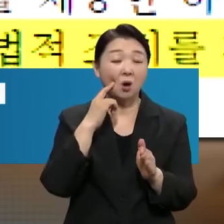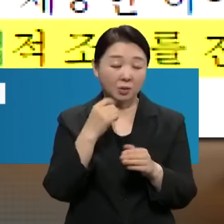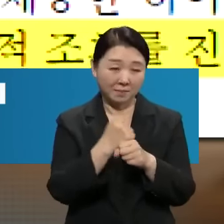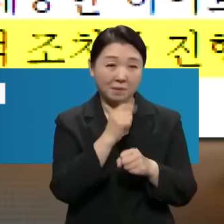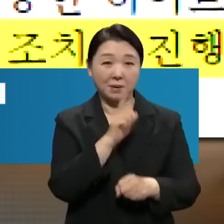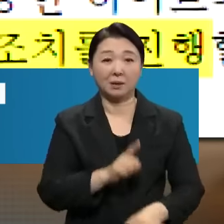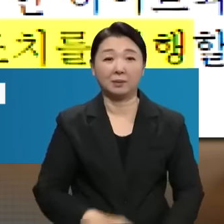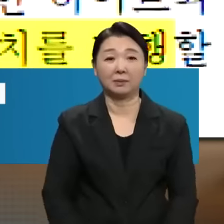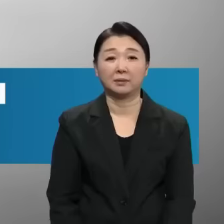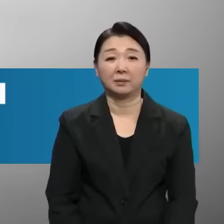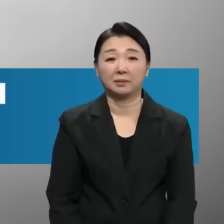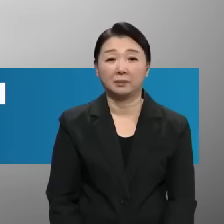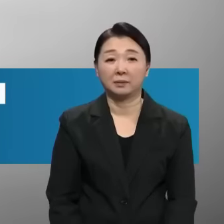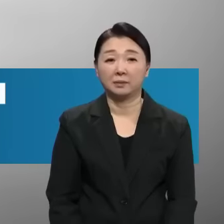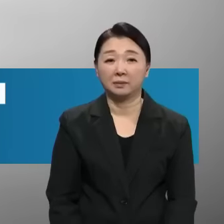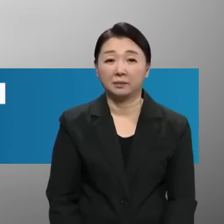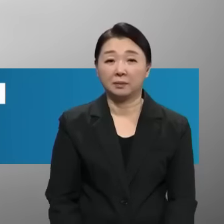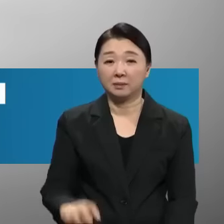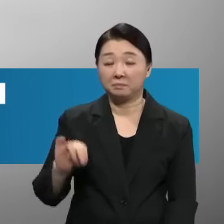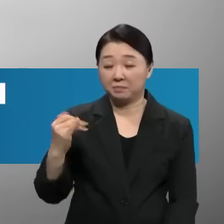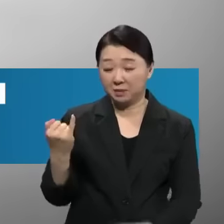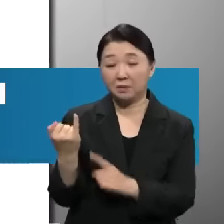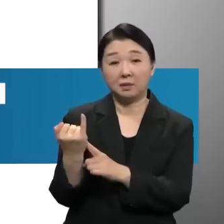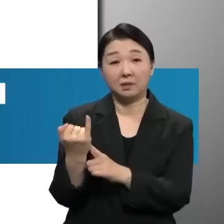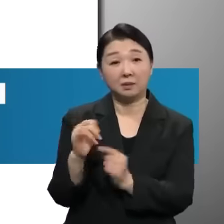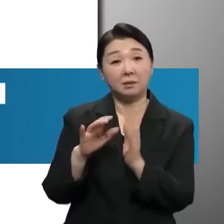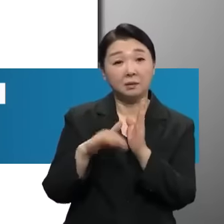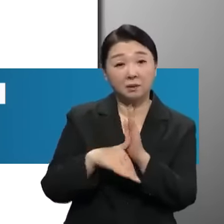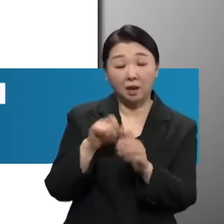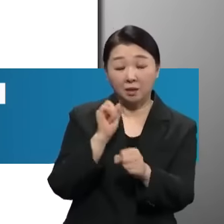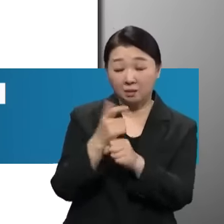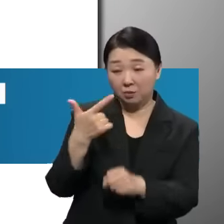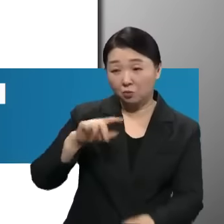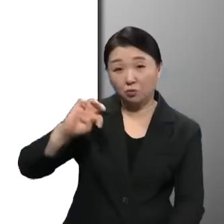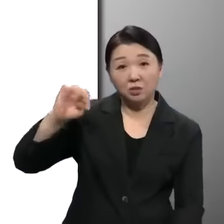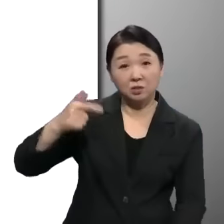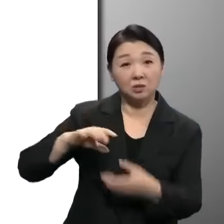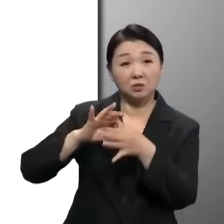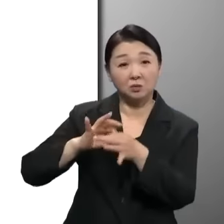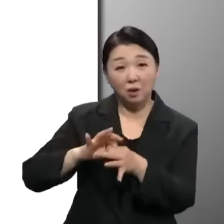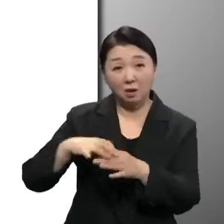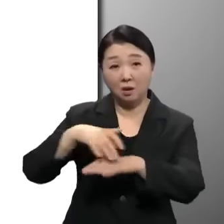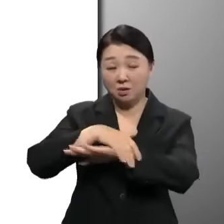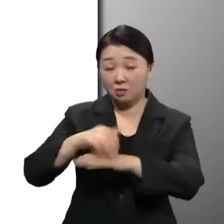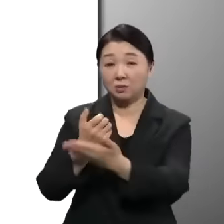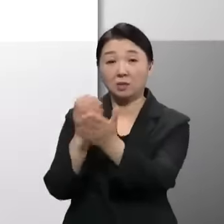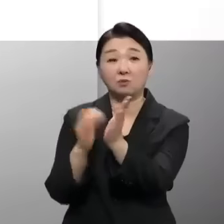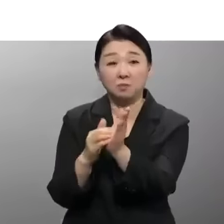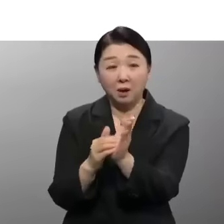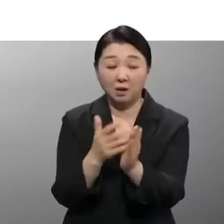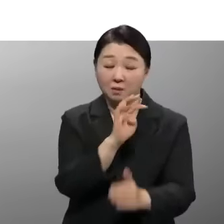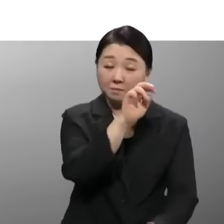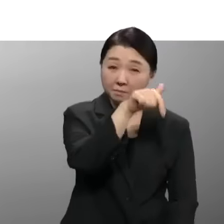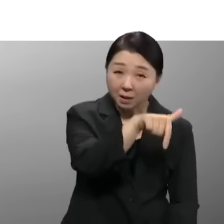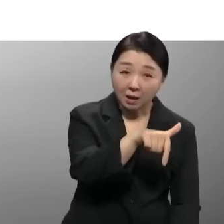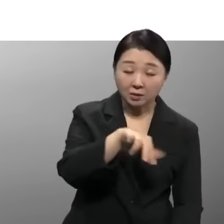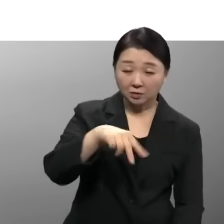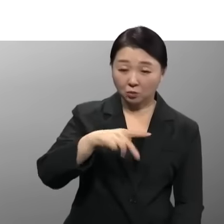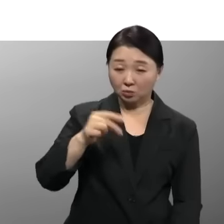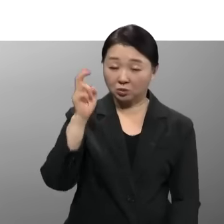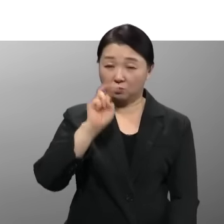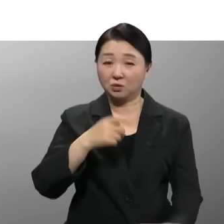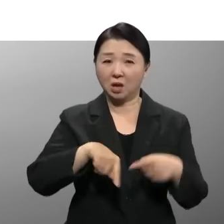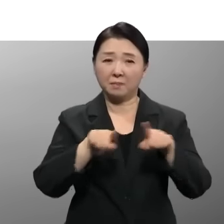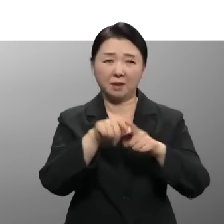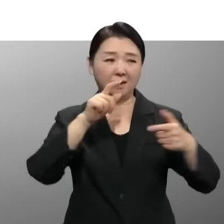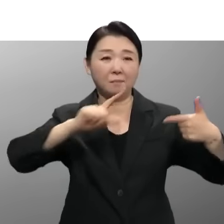주장이라고 비판했습니다. 그러면서 민 대표가 당시에 이미 뉴진스와 관련된 기획을 제출했고 방시혁 의장, 소스뮤직과 이견이